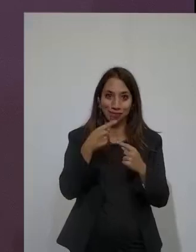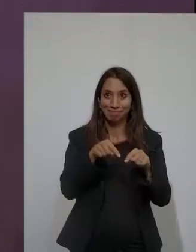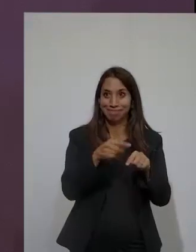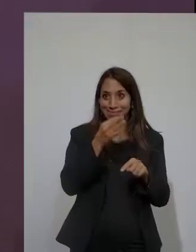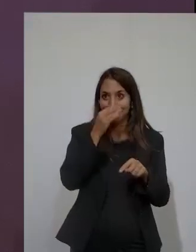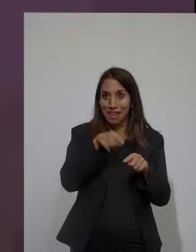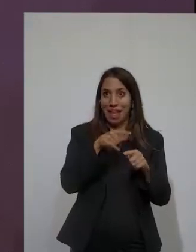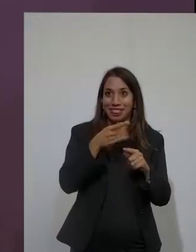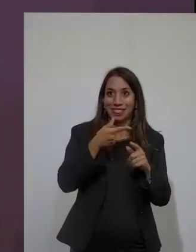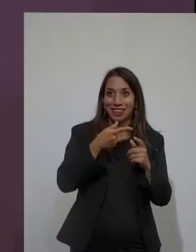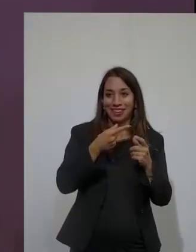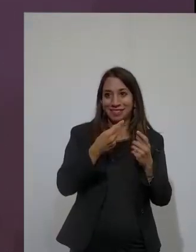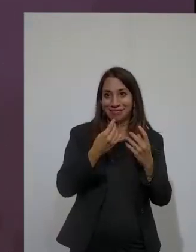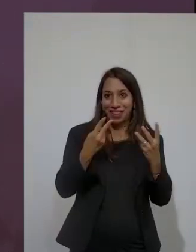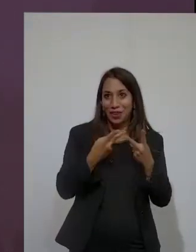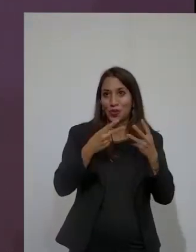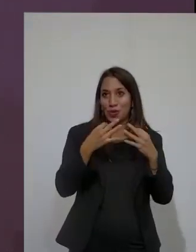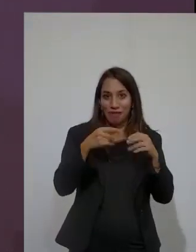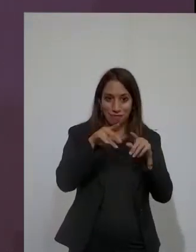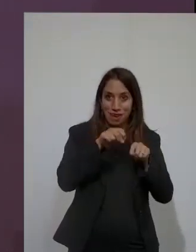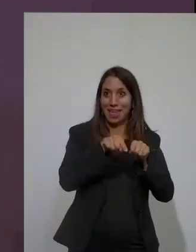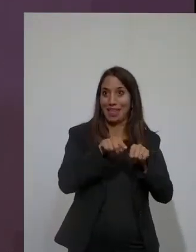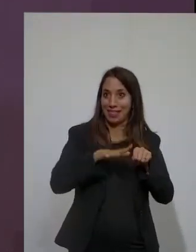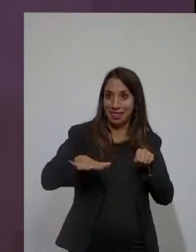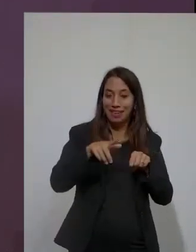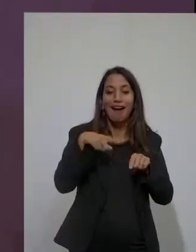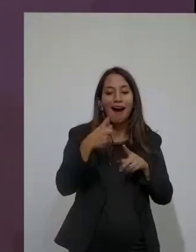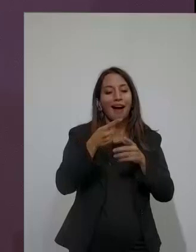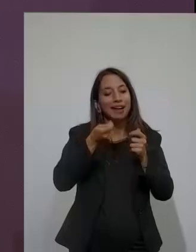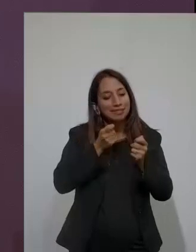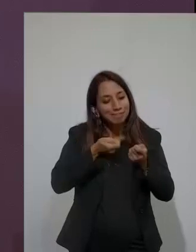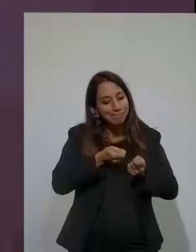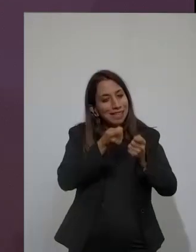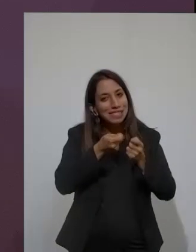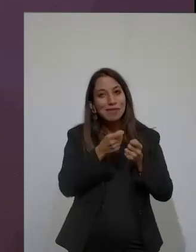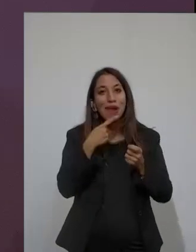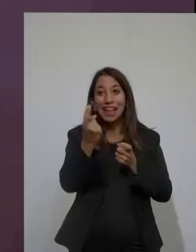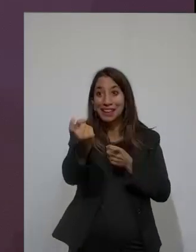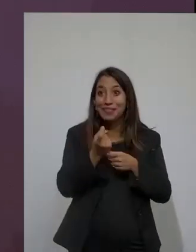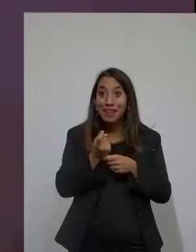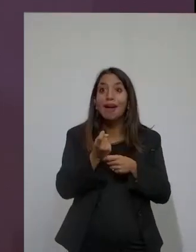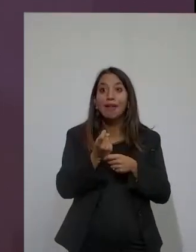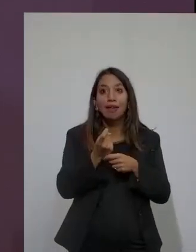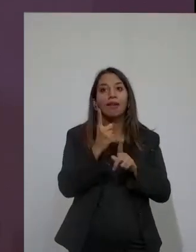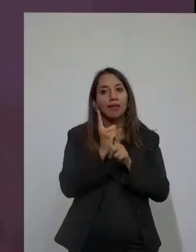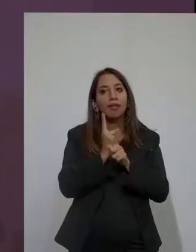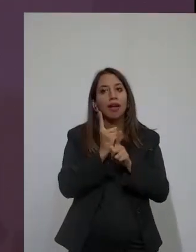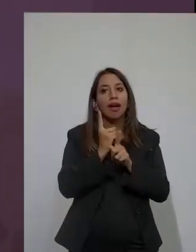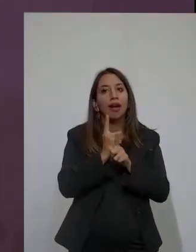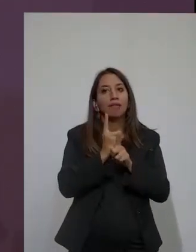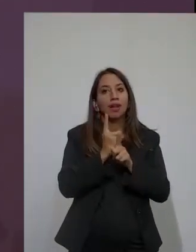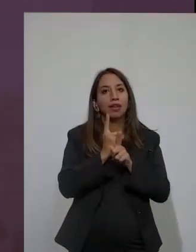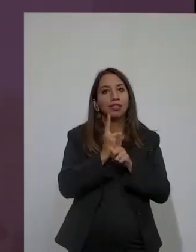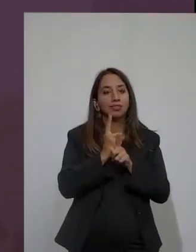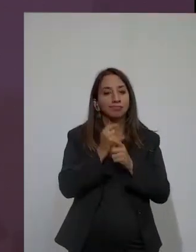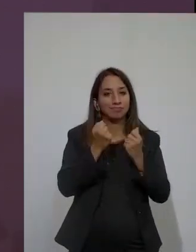l'utilizzo dei veicoli motori all'interno della struttura e anzi incoraggiando gli ospiti a tenere fermo il